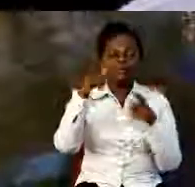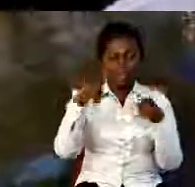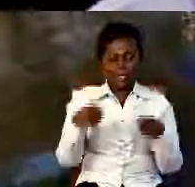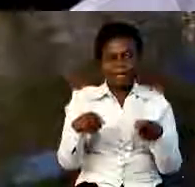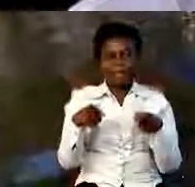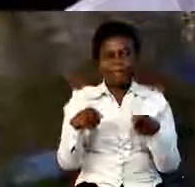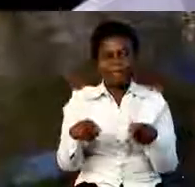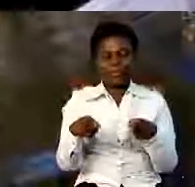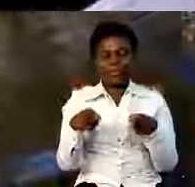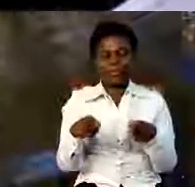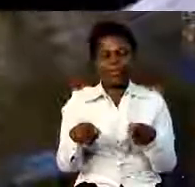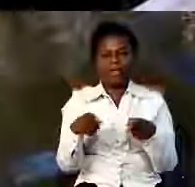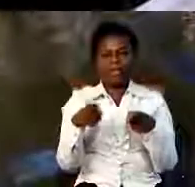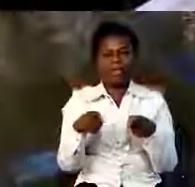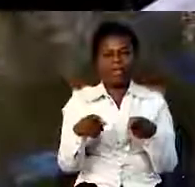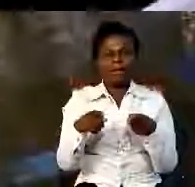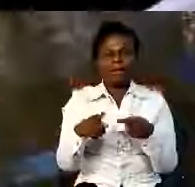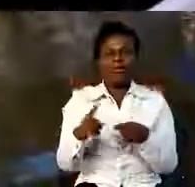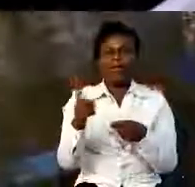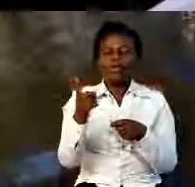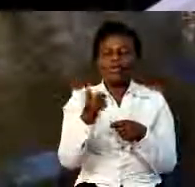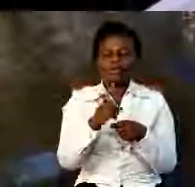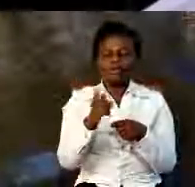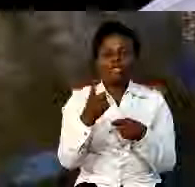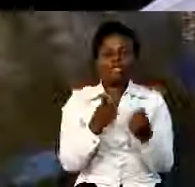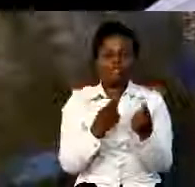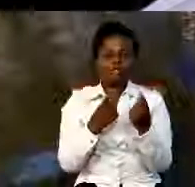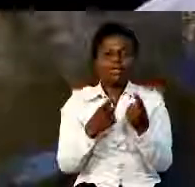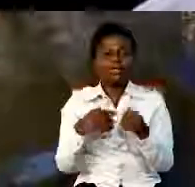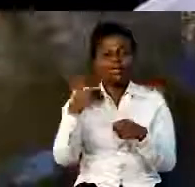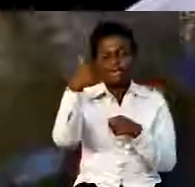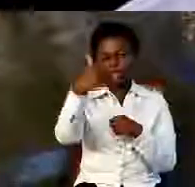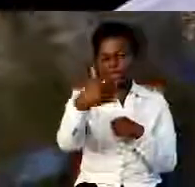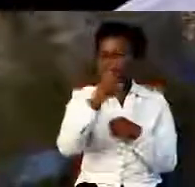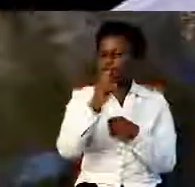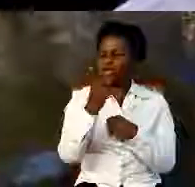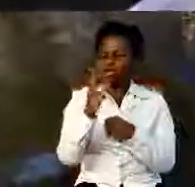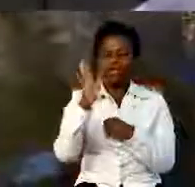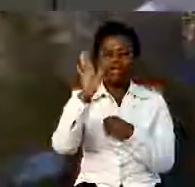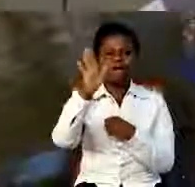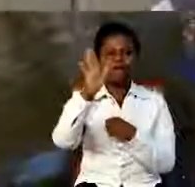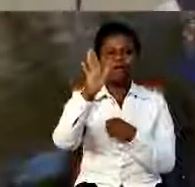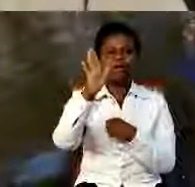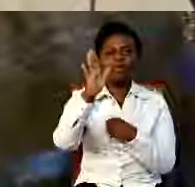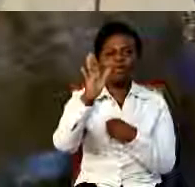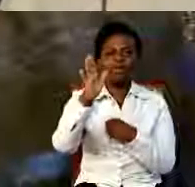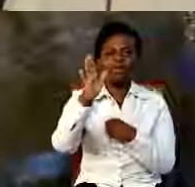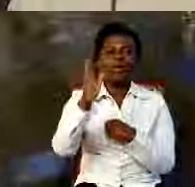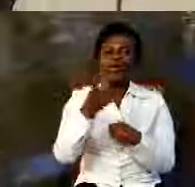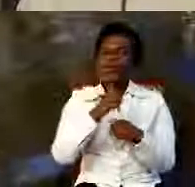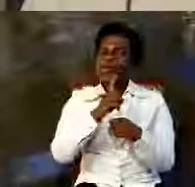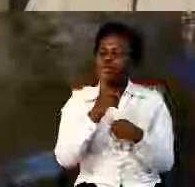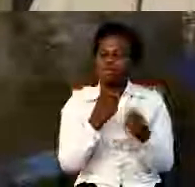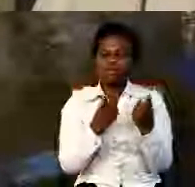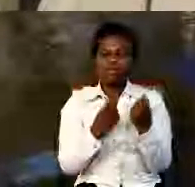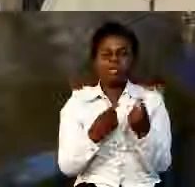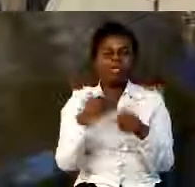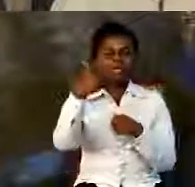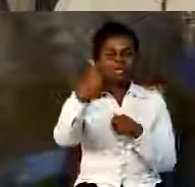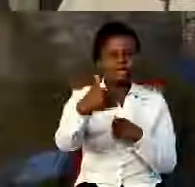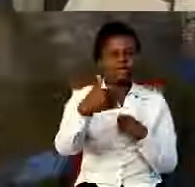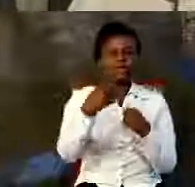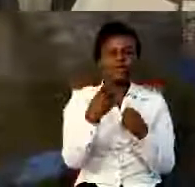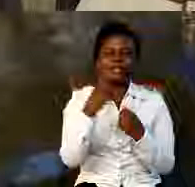bibi, usingoje kesho, kesho sio yako, usingoje kesho, kesho